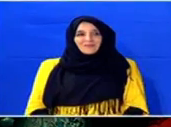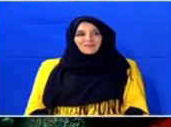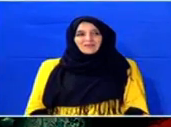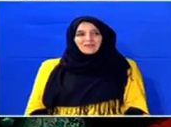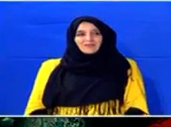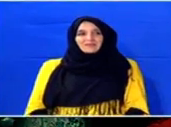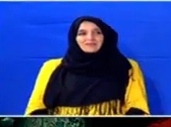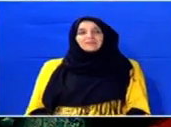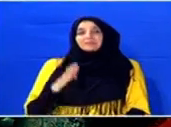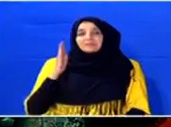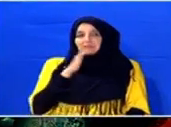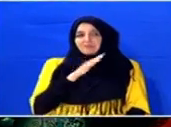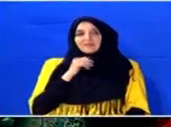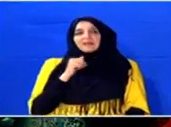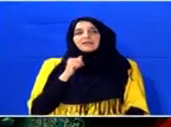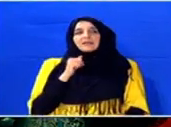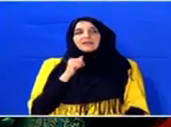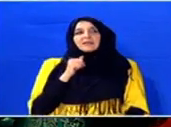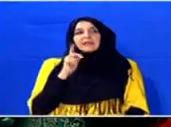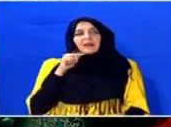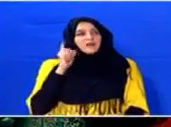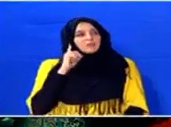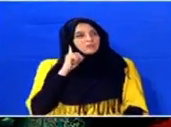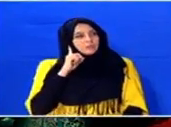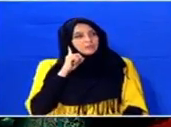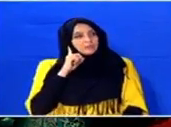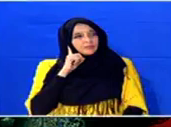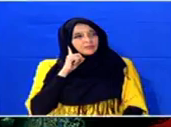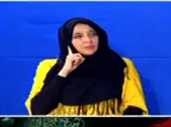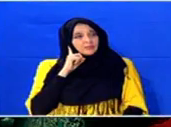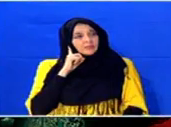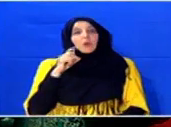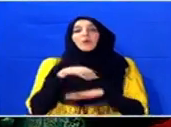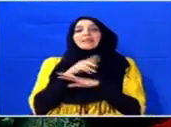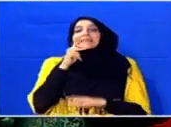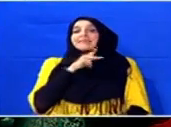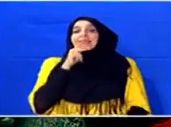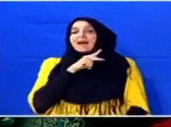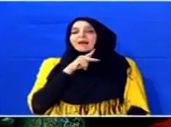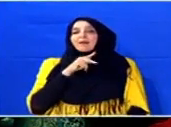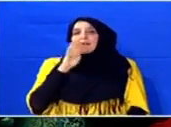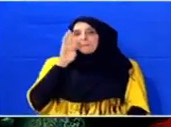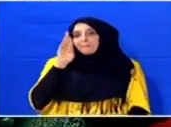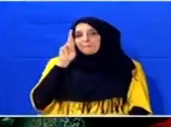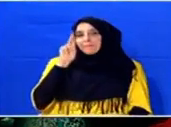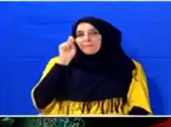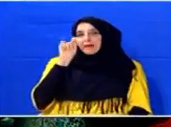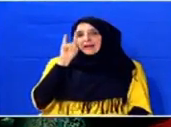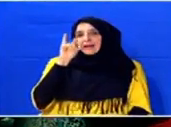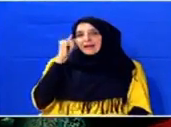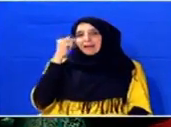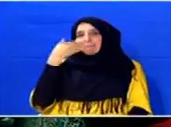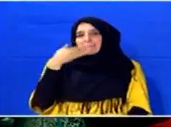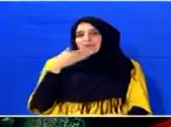ومحمد فيها اتصال من ولايه سكيكده براهيمي من ولايه سكيكده السلام عليكم